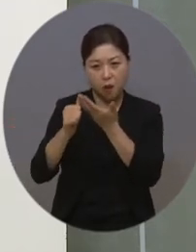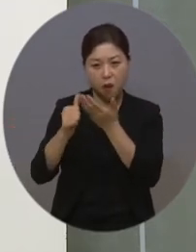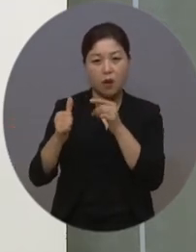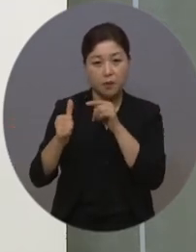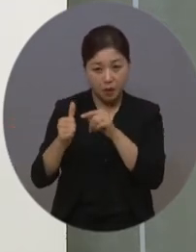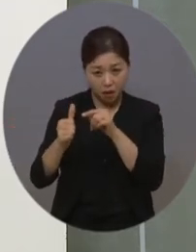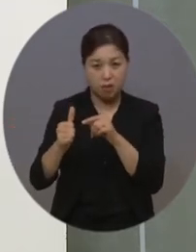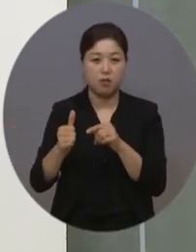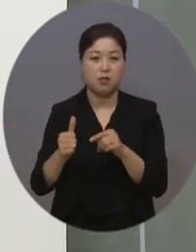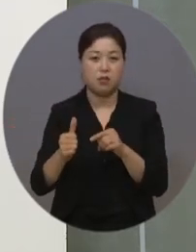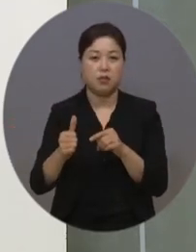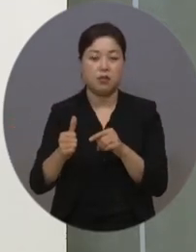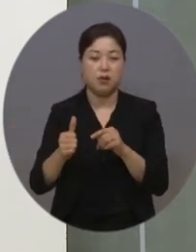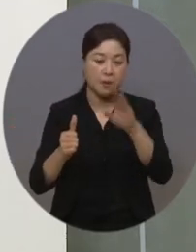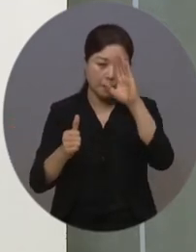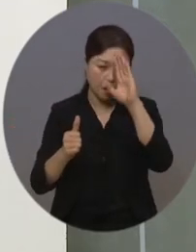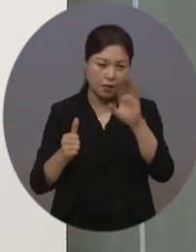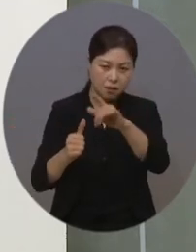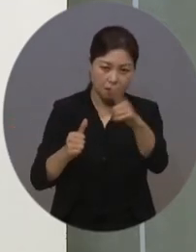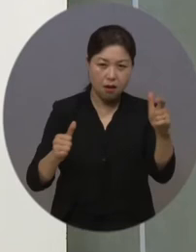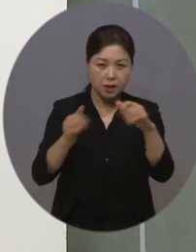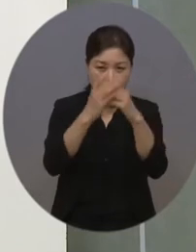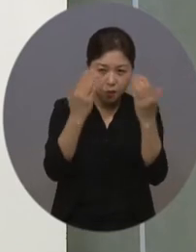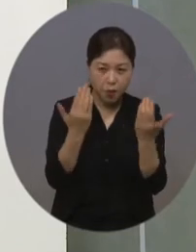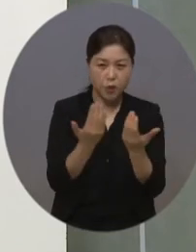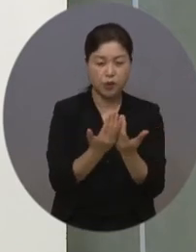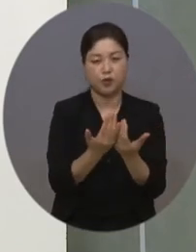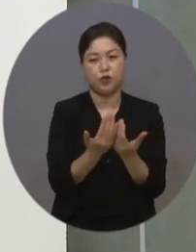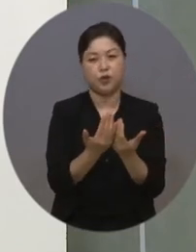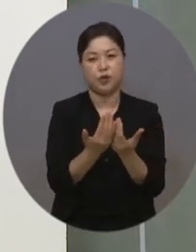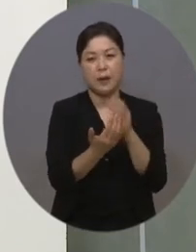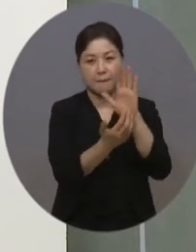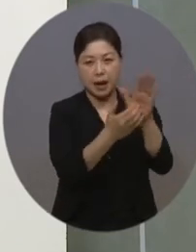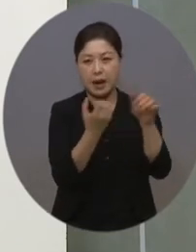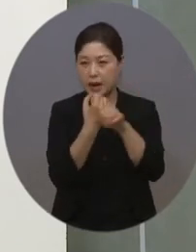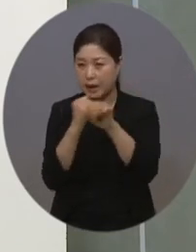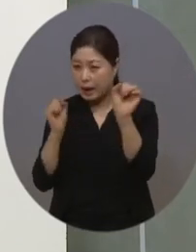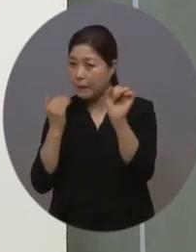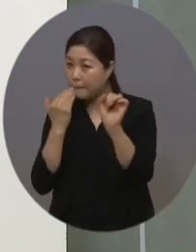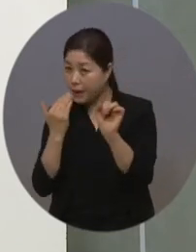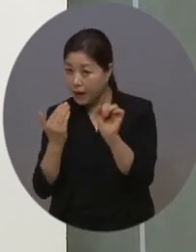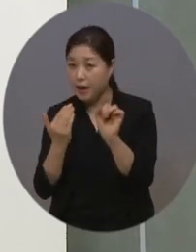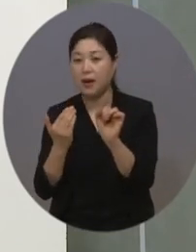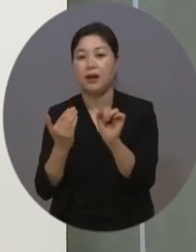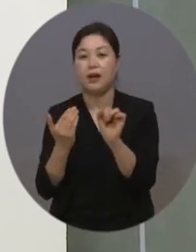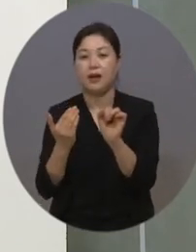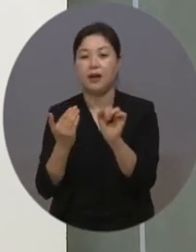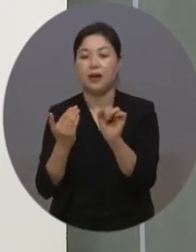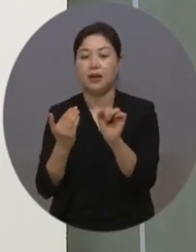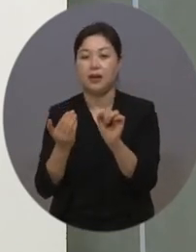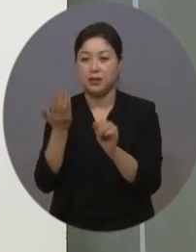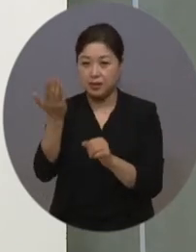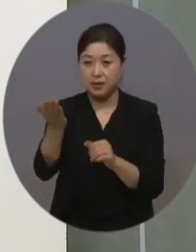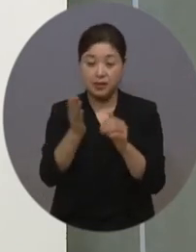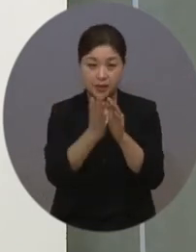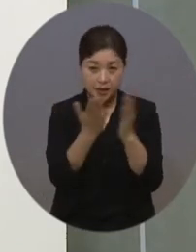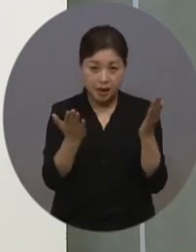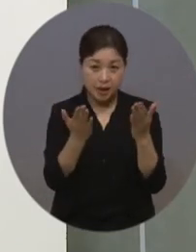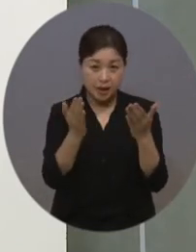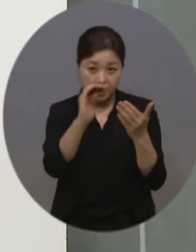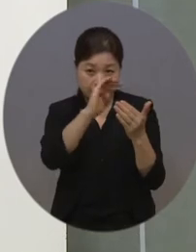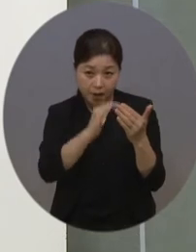키우면은 모든 병에서 탈출할 수가 있다. 이런 거를 지금 쭉 책에 써